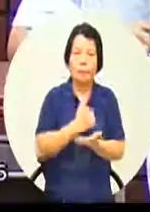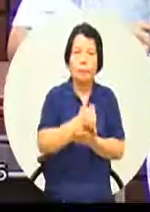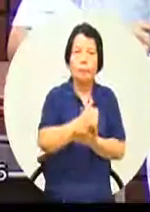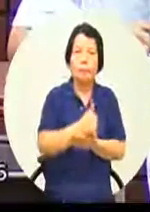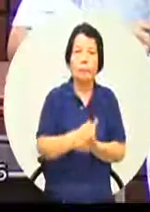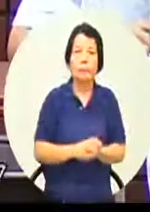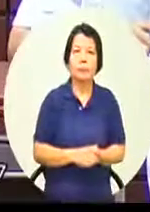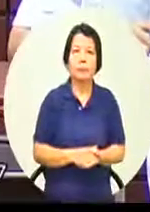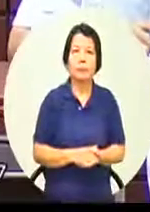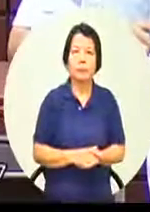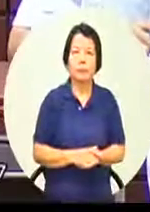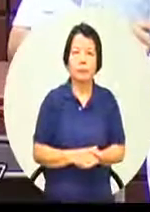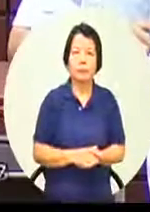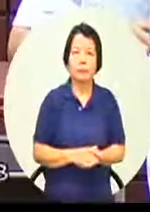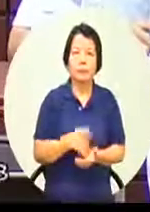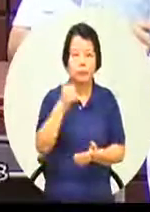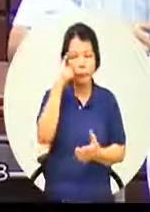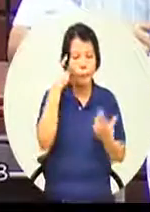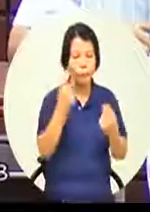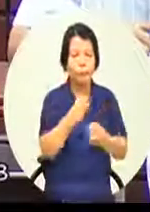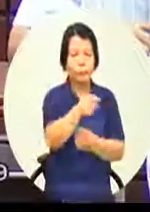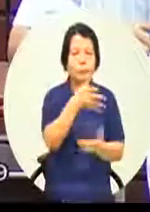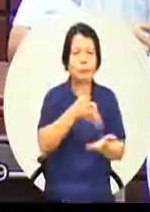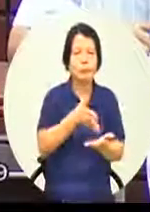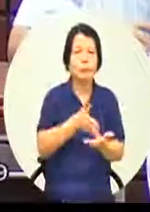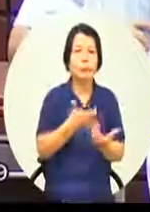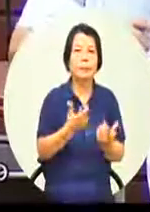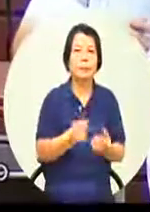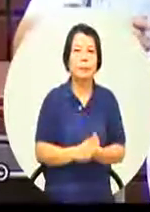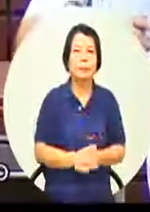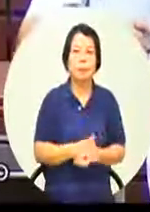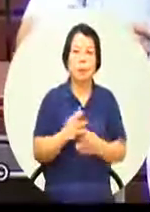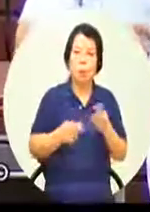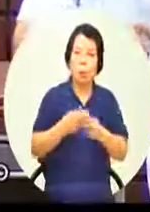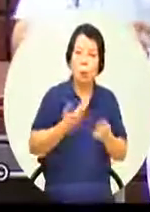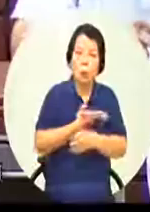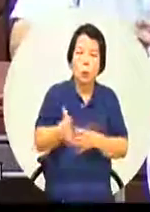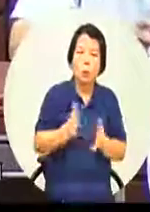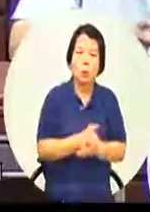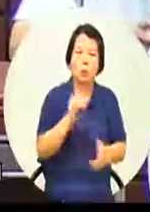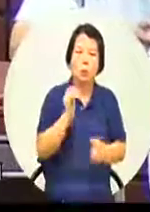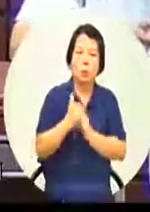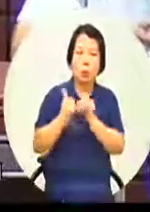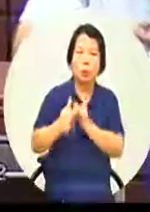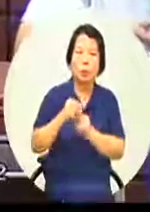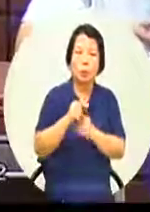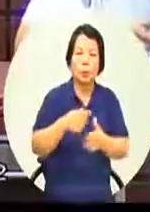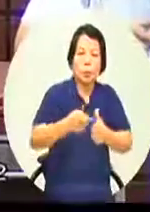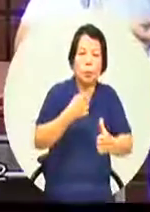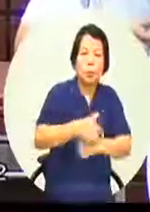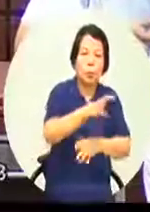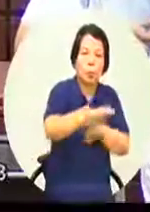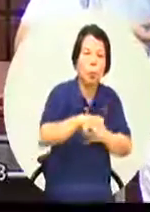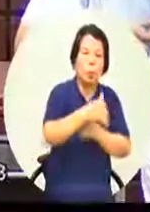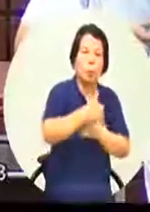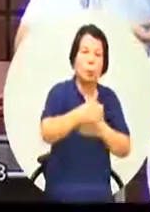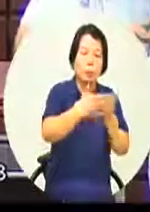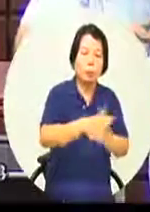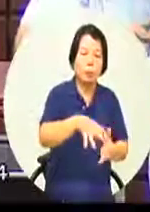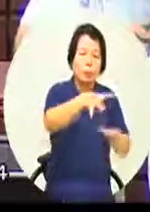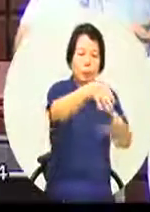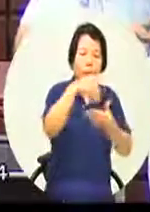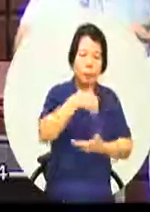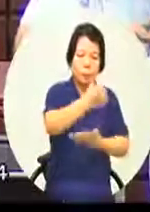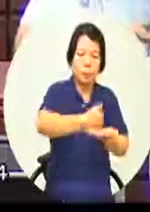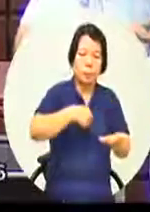刚我很认同高员讲过讲的，怎么让我们的消费者直接从我们农民手上拿到他的产品。所